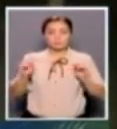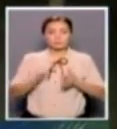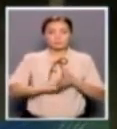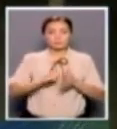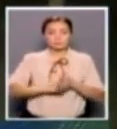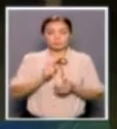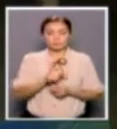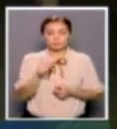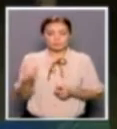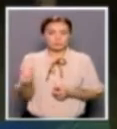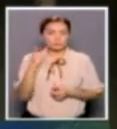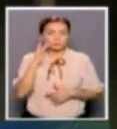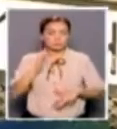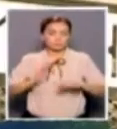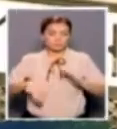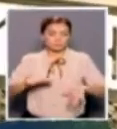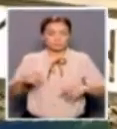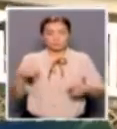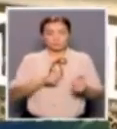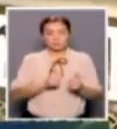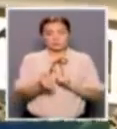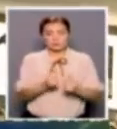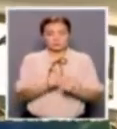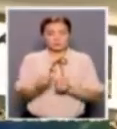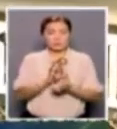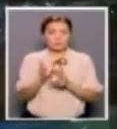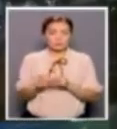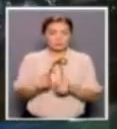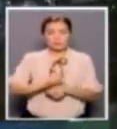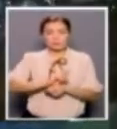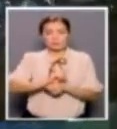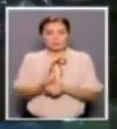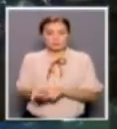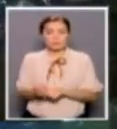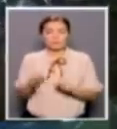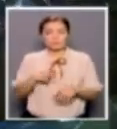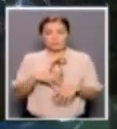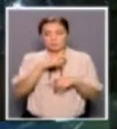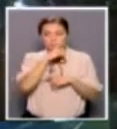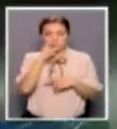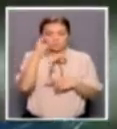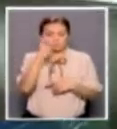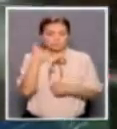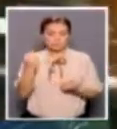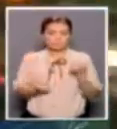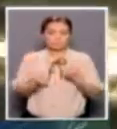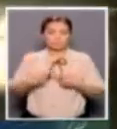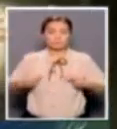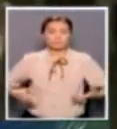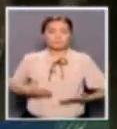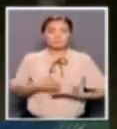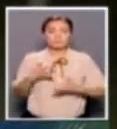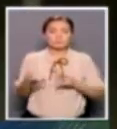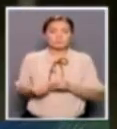себебі жүргізушілердің бейқамдығы, бірін-бірі басып озамын деп жылдамдықты асыруы, мас күйінде көлікті тізгіндеуі,